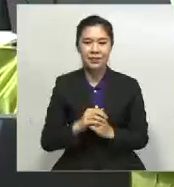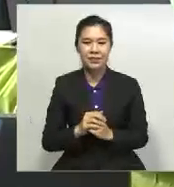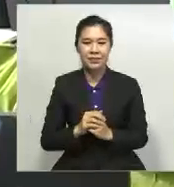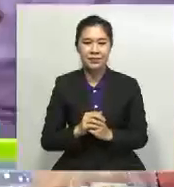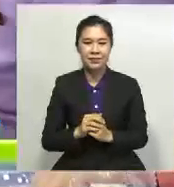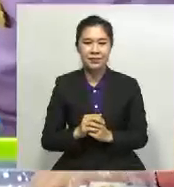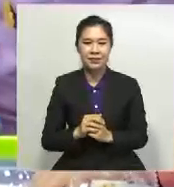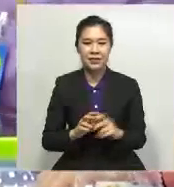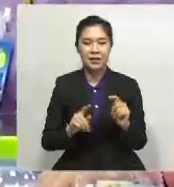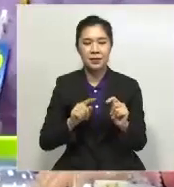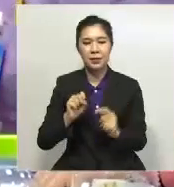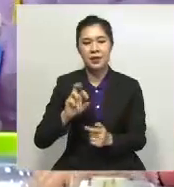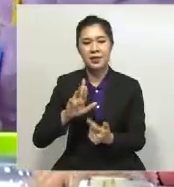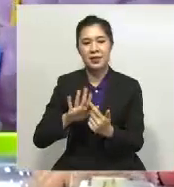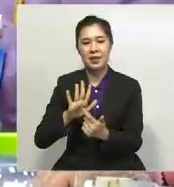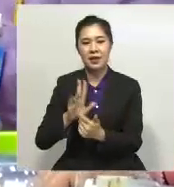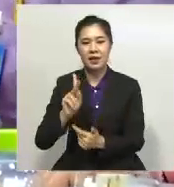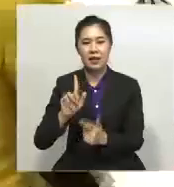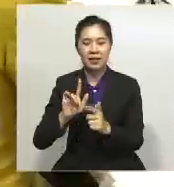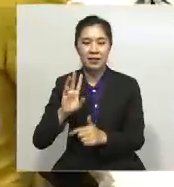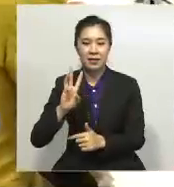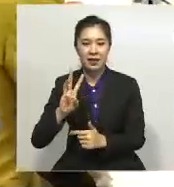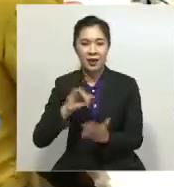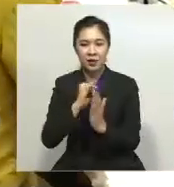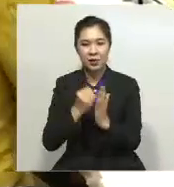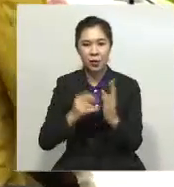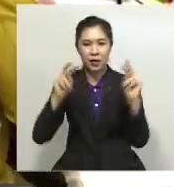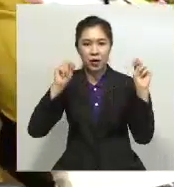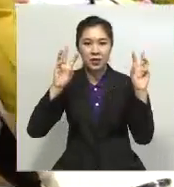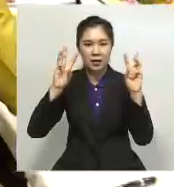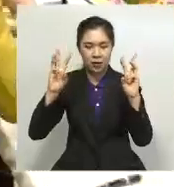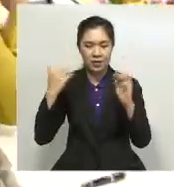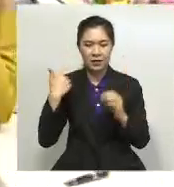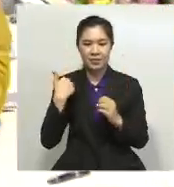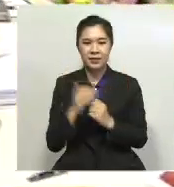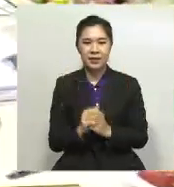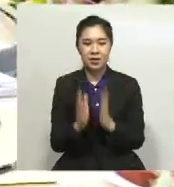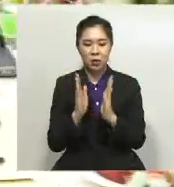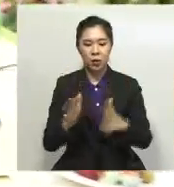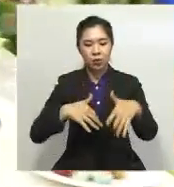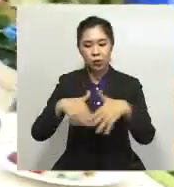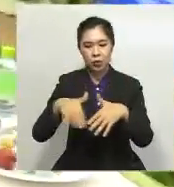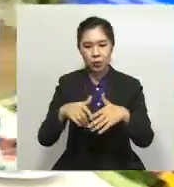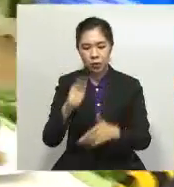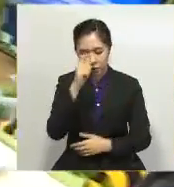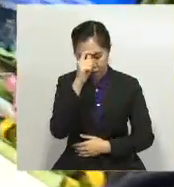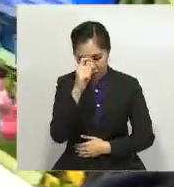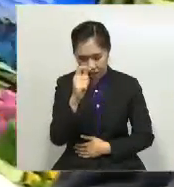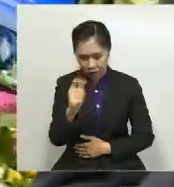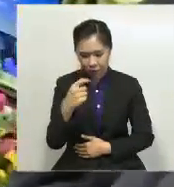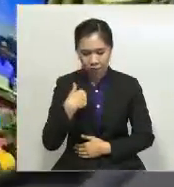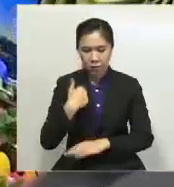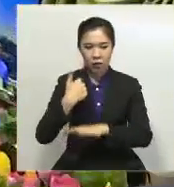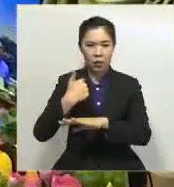ตำบลสะแก้วอำเภอลาดยาวจังหวัดนครสวรรค์ซึ่งเป็นที่เคารพนับถือของคนในพื้นที่เป็นพระที่ประพฤ